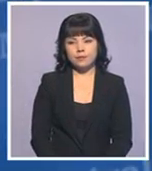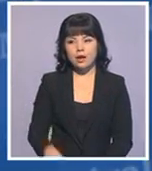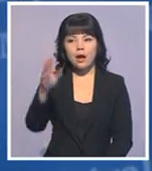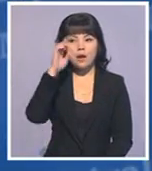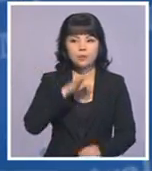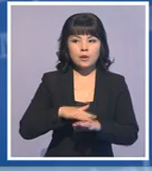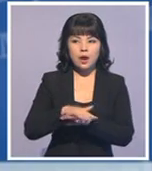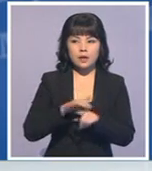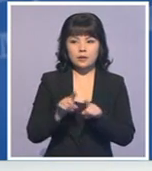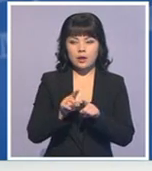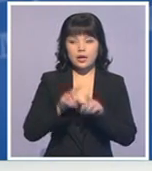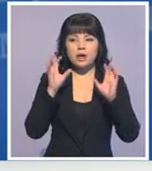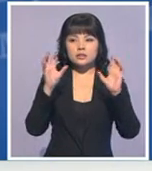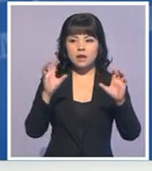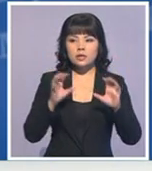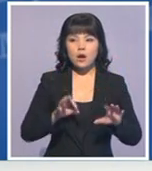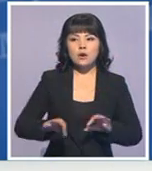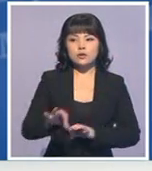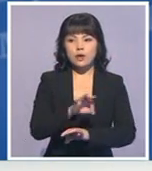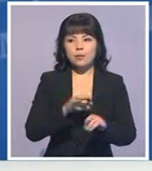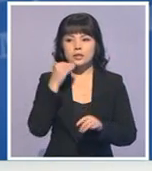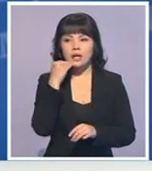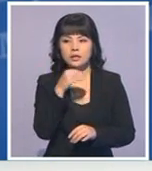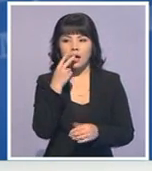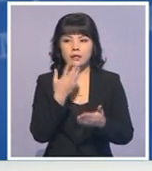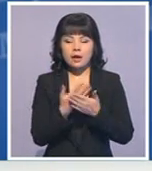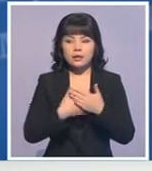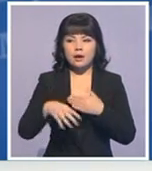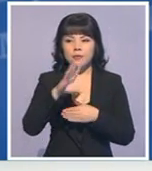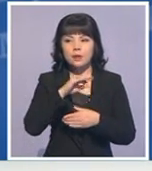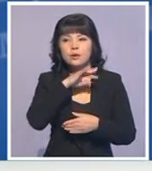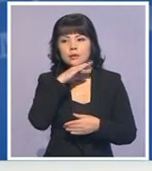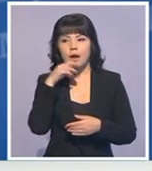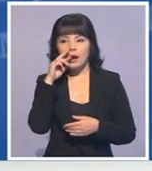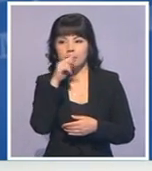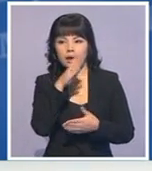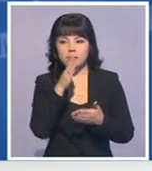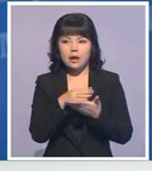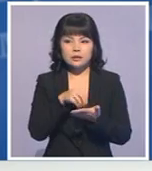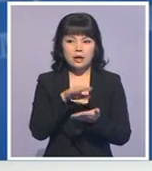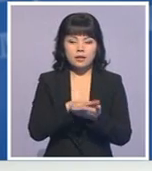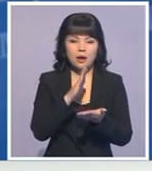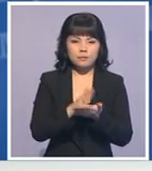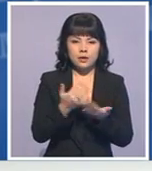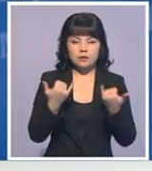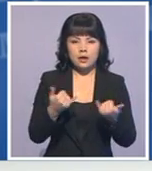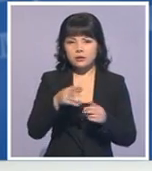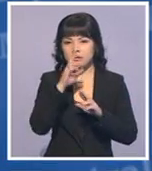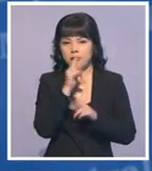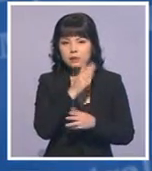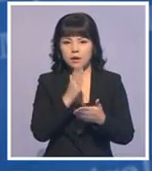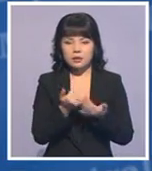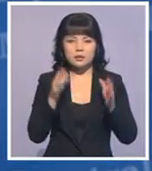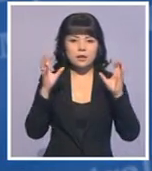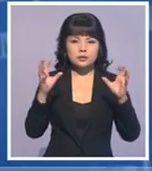Үкіметтік жұмыс тобы заң жобасын өте сапасыз даярлайды. Сарапшылар таңдауда көптеген қателіктер жібереді. Мысалы, жарамсыз деп тапқан заң жобасын